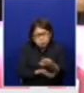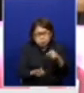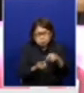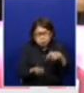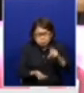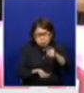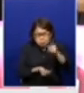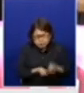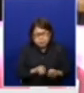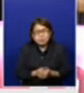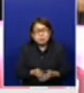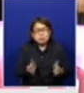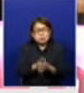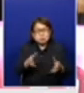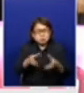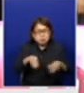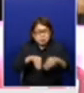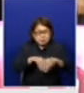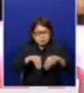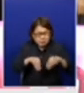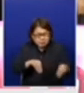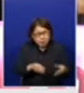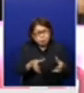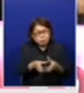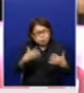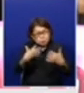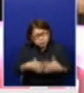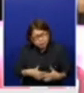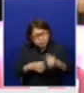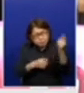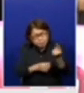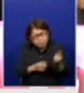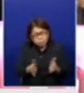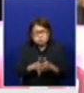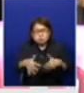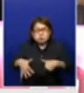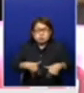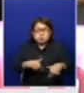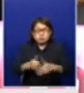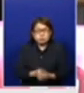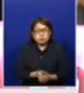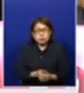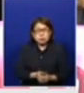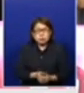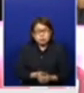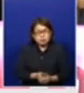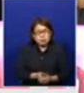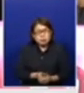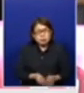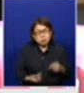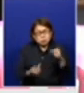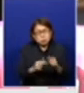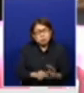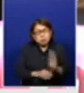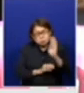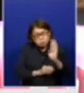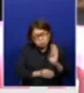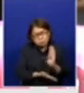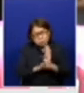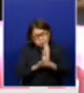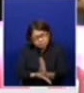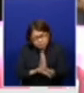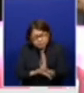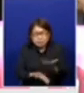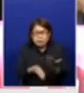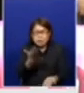ประกอบการอุตสาหกรรมท่องเที่ยวและชุมชนเป็นการสร้างรายได้ให้กับผู้ประกอบการทั้งภาคการบริการในทุกระดับทั้ง